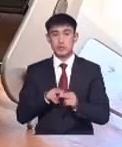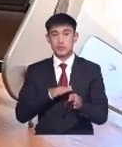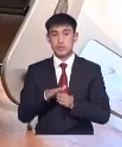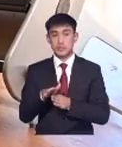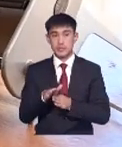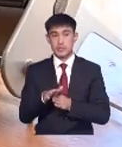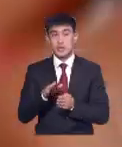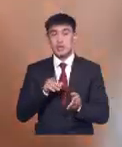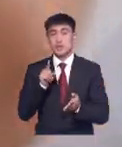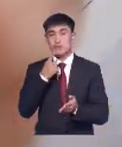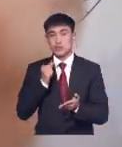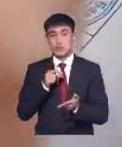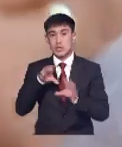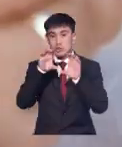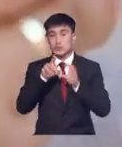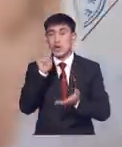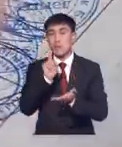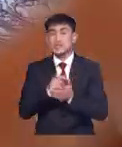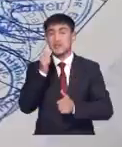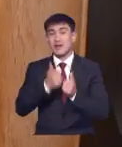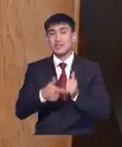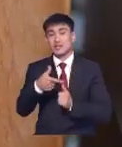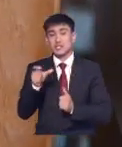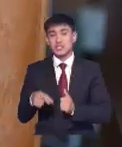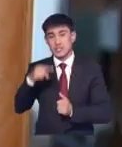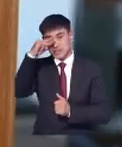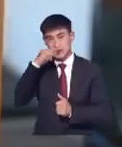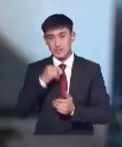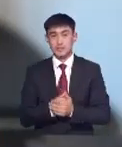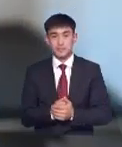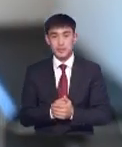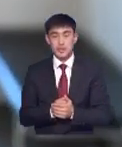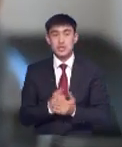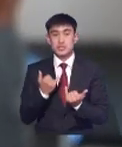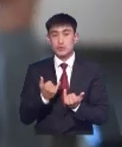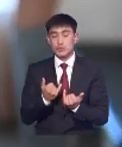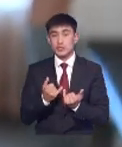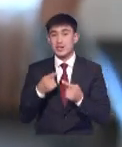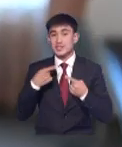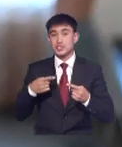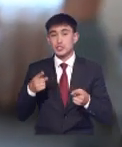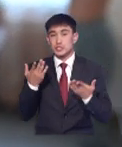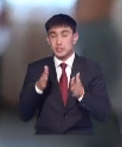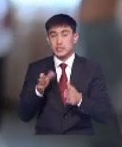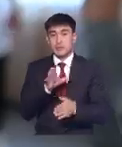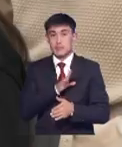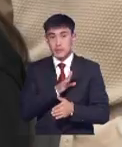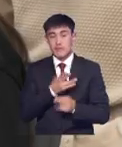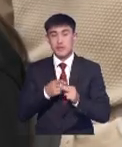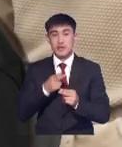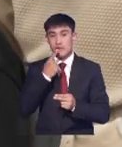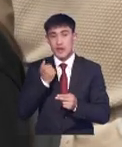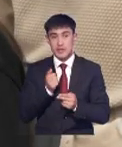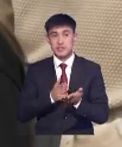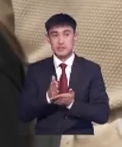Исполнение воинского долга – конституционная обязанность каждого гражданина Казахстана. Однако сегодня различные события, происходящие в этой